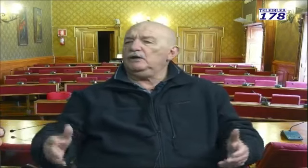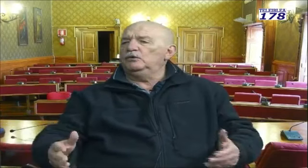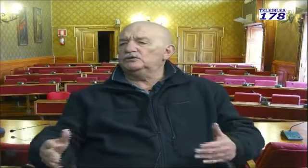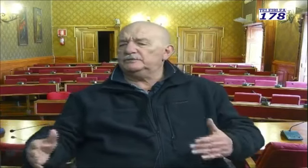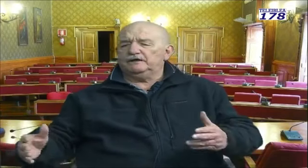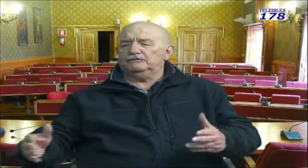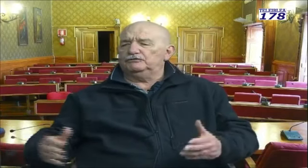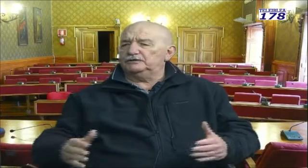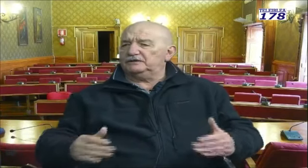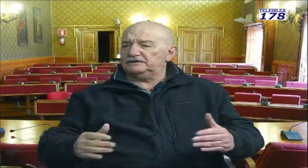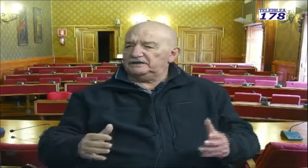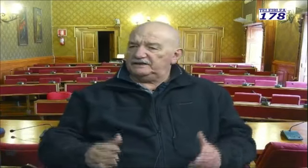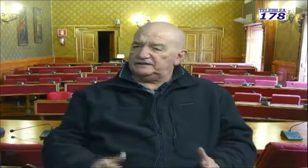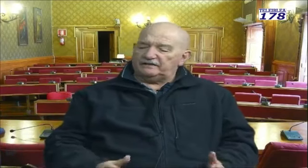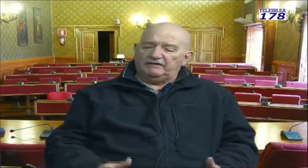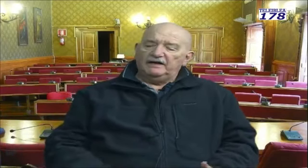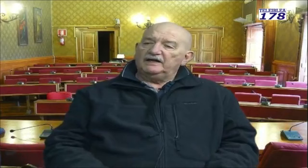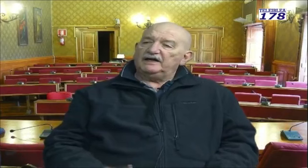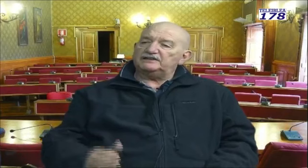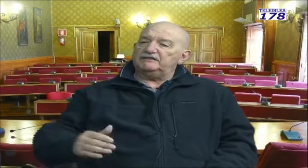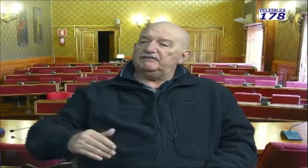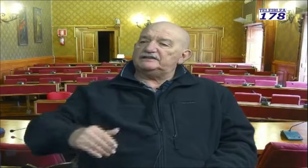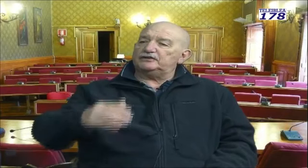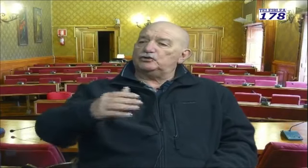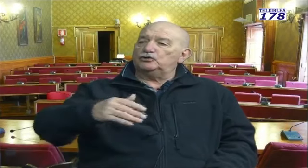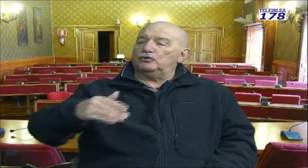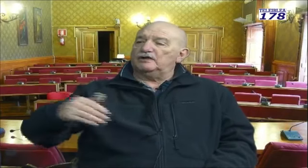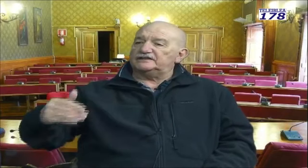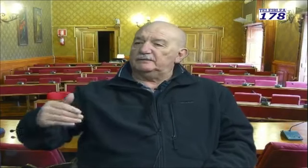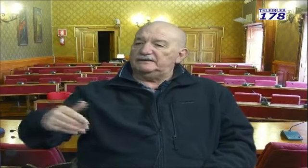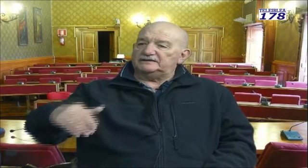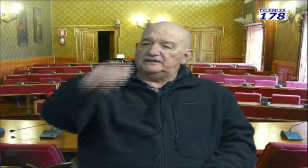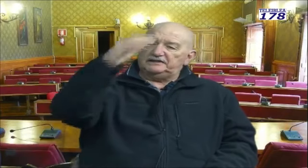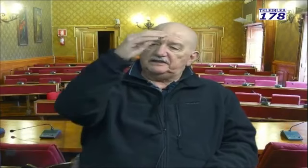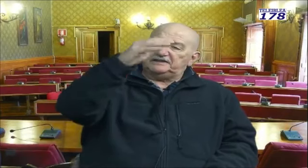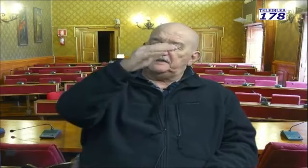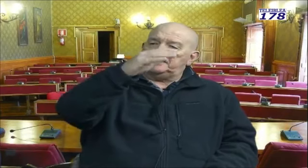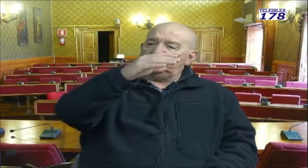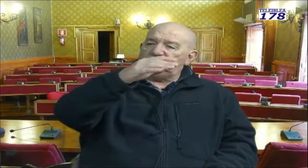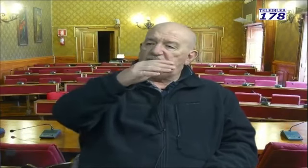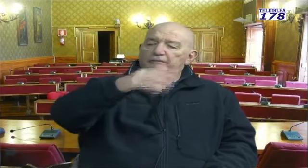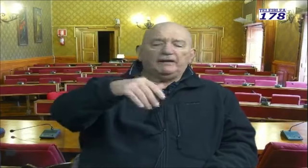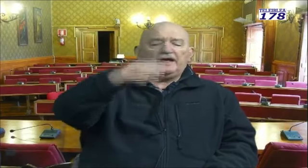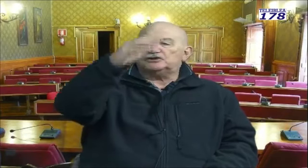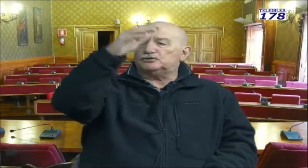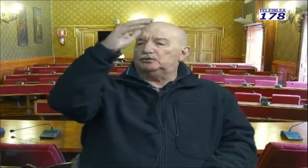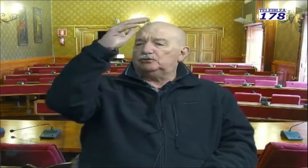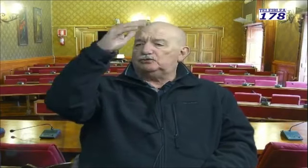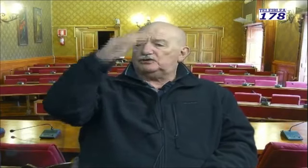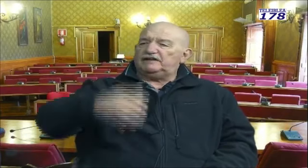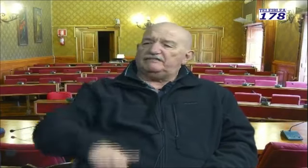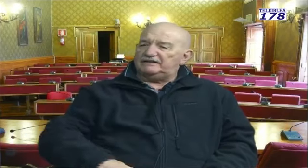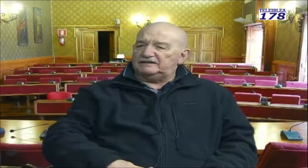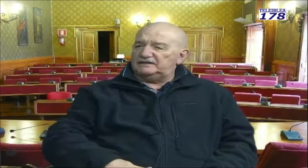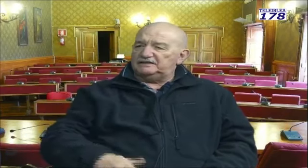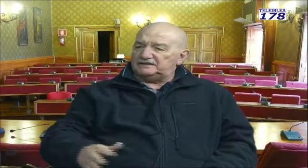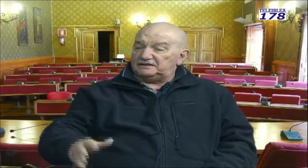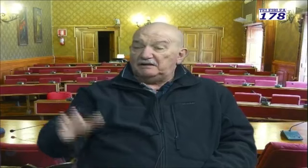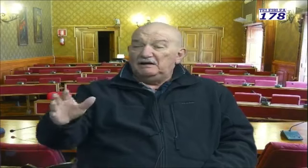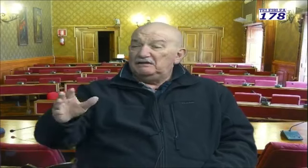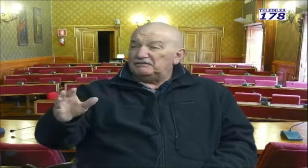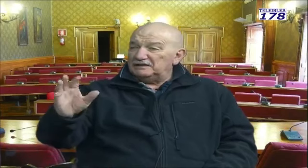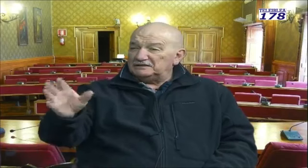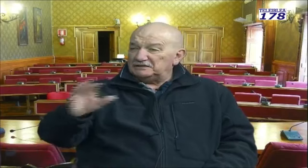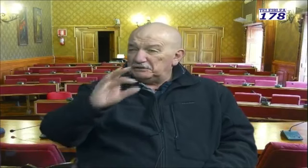Fugata, Uno si prendeva un foglio che ci interessava. Invece ora questo invece è tutta una sequenza, 17 dicembre, e ci sono tutti gli eventi del